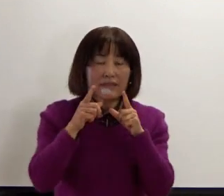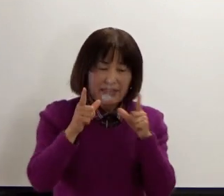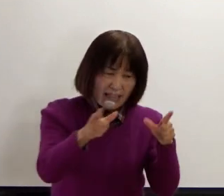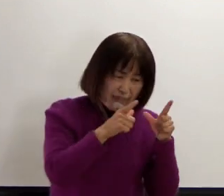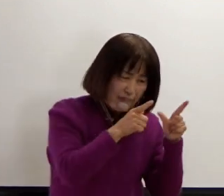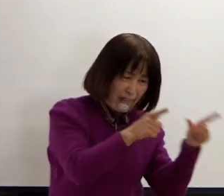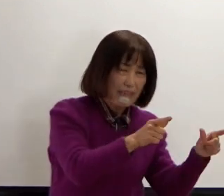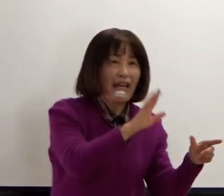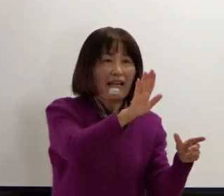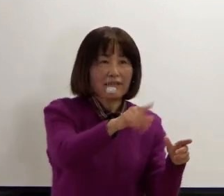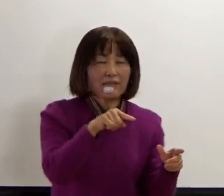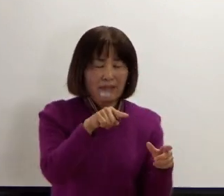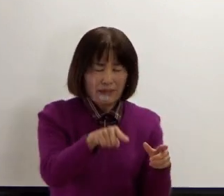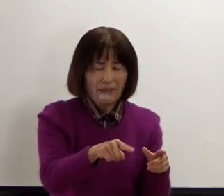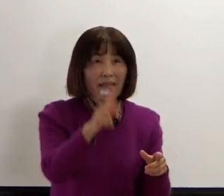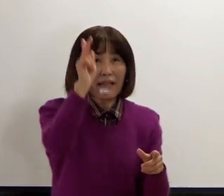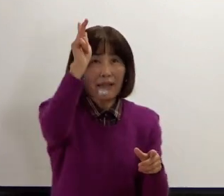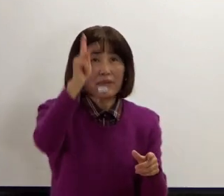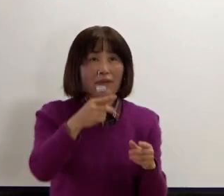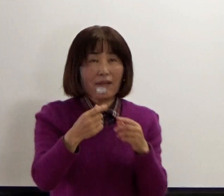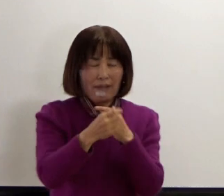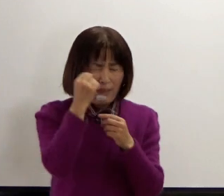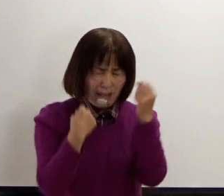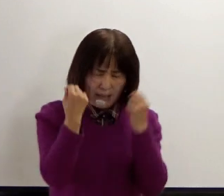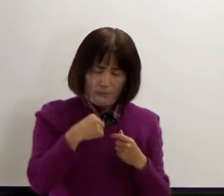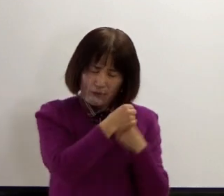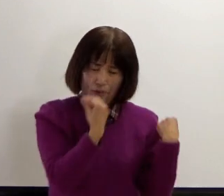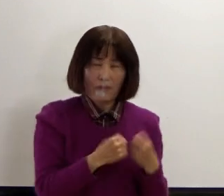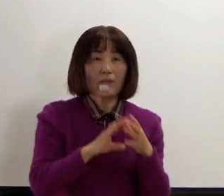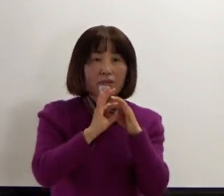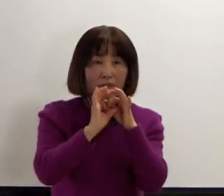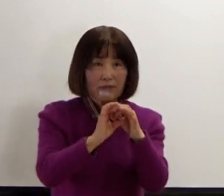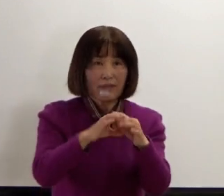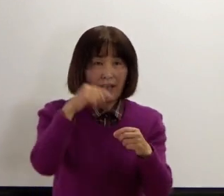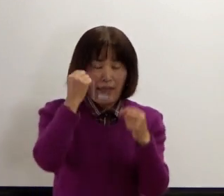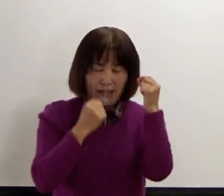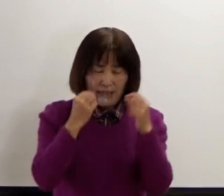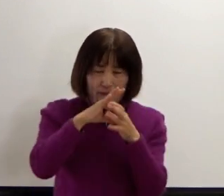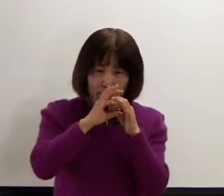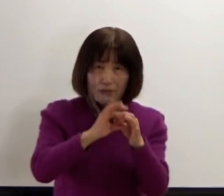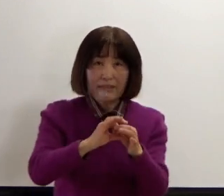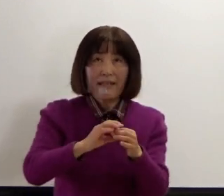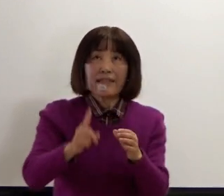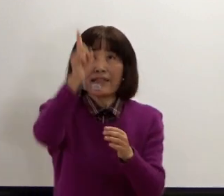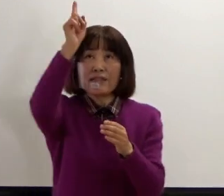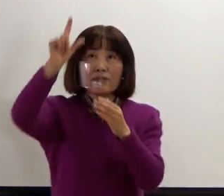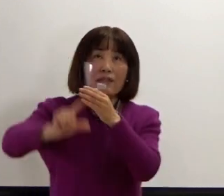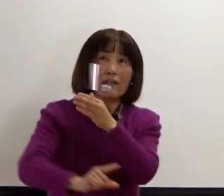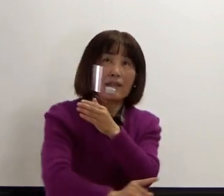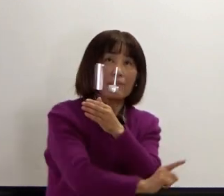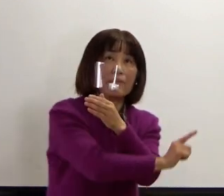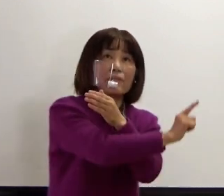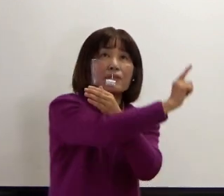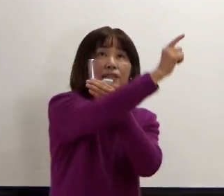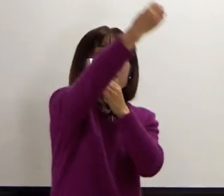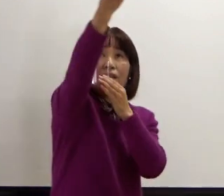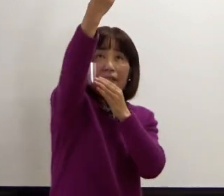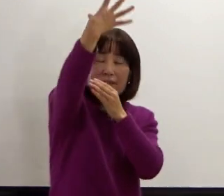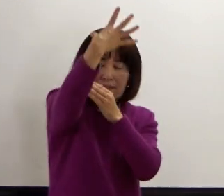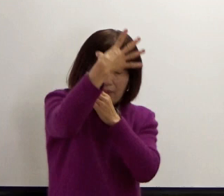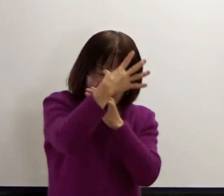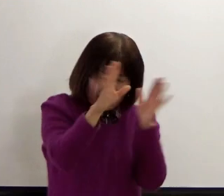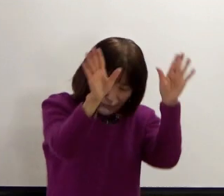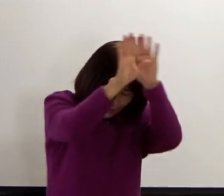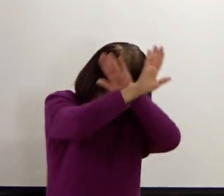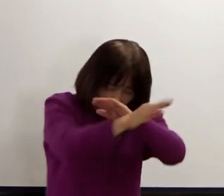我らの神の憐れみの心による、この憐れみによって高いところから曙の光が我らを訪れ、暗闇と死